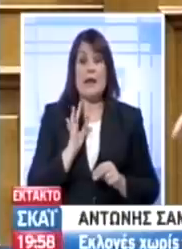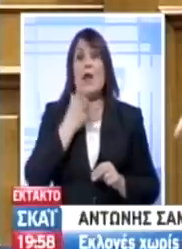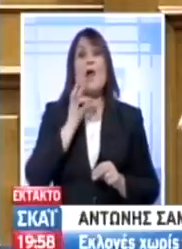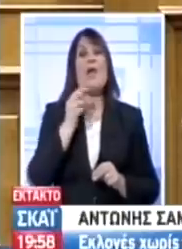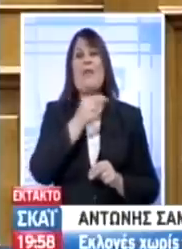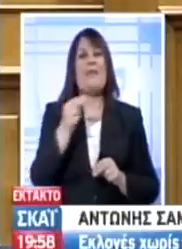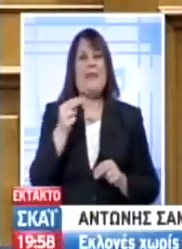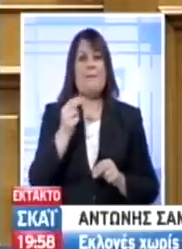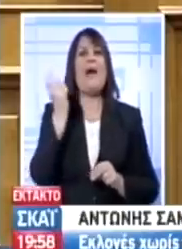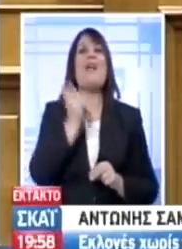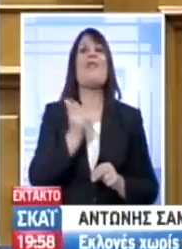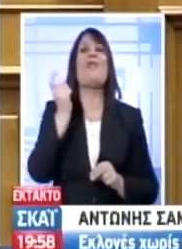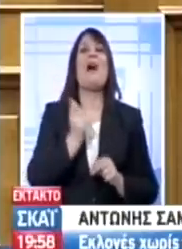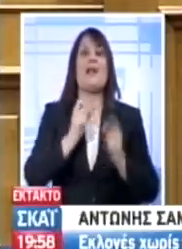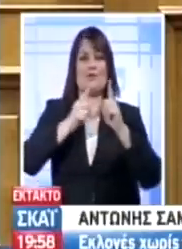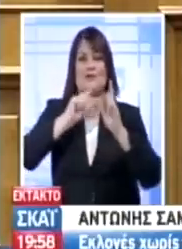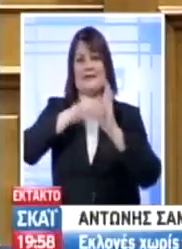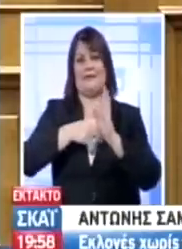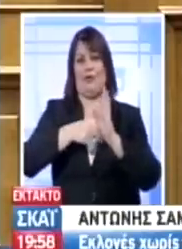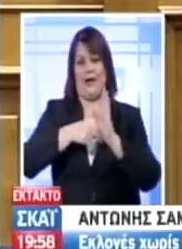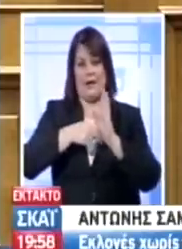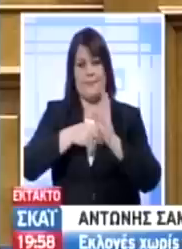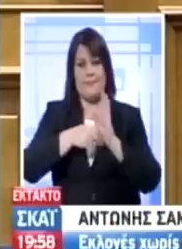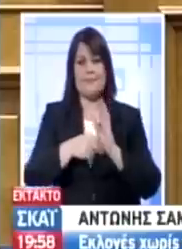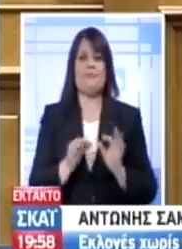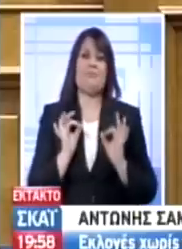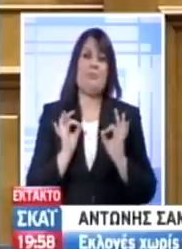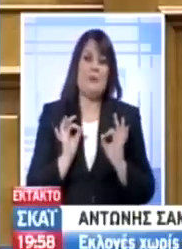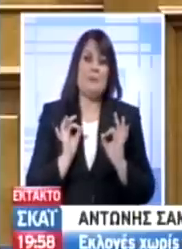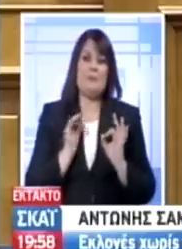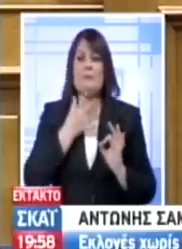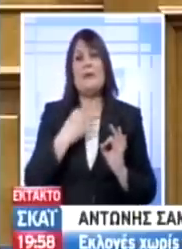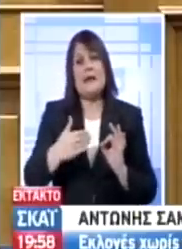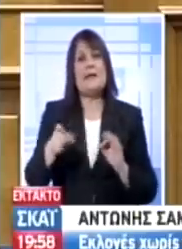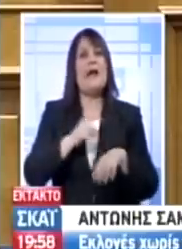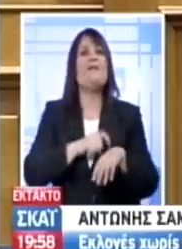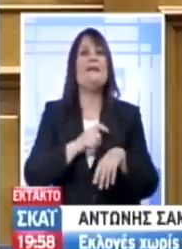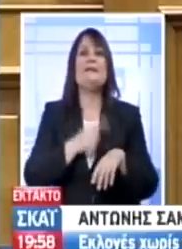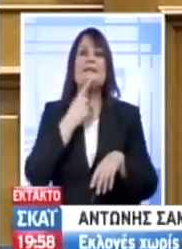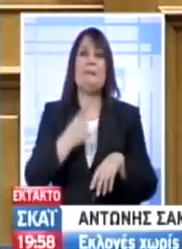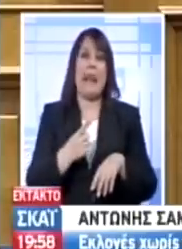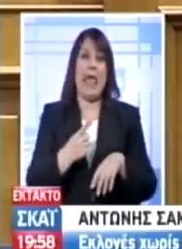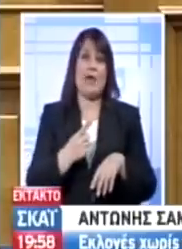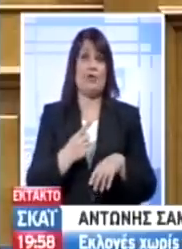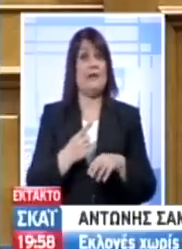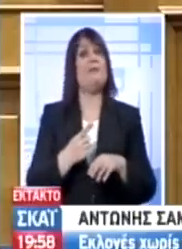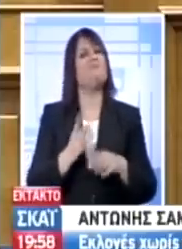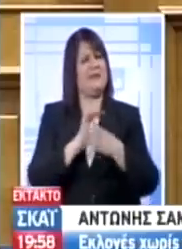υπόθεση του δανείου, τη δανειακή σύμβαση. Και προφανώς τώρα που υπάρχει δήθεν συνένεση, τώρα